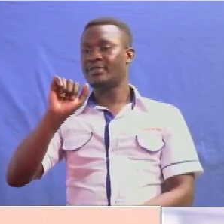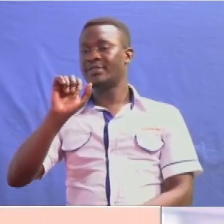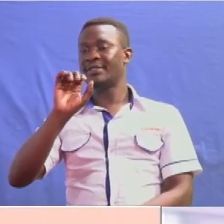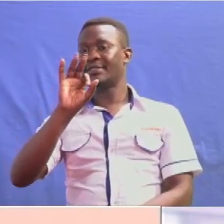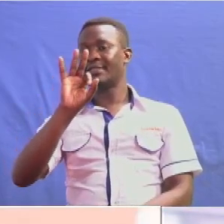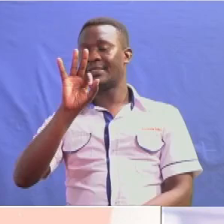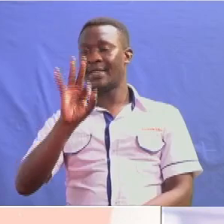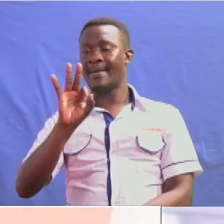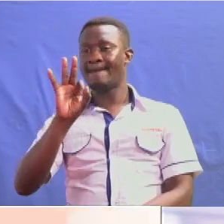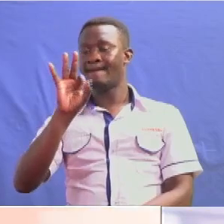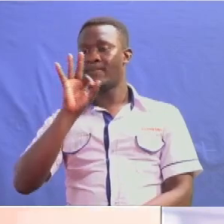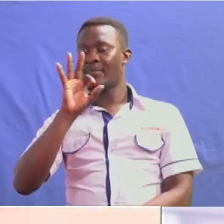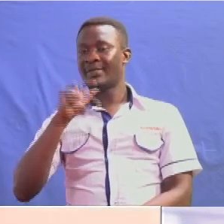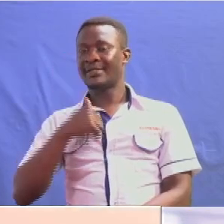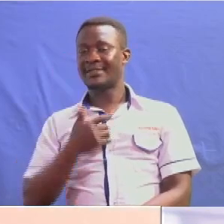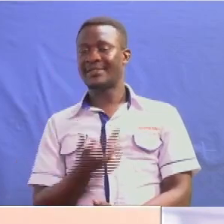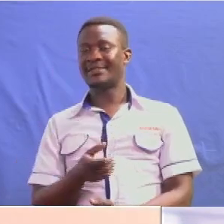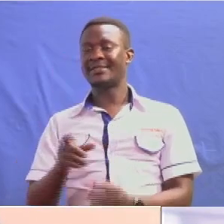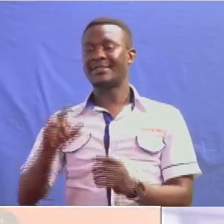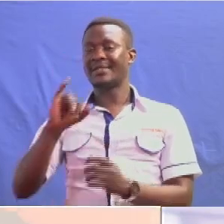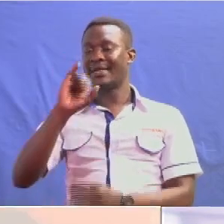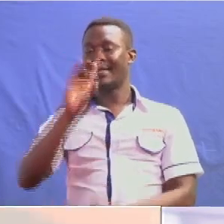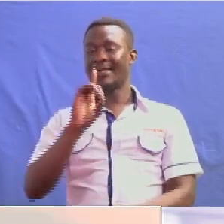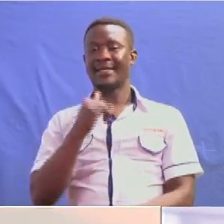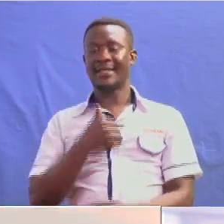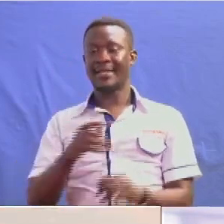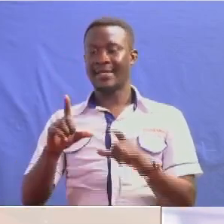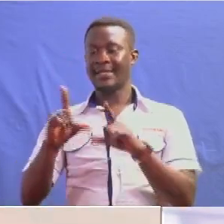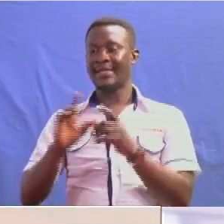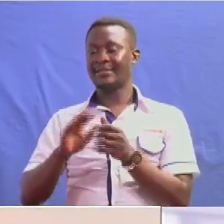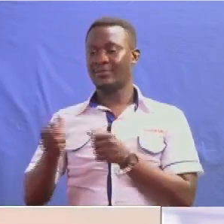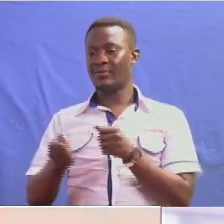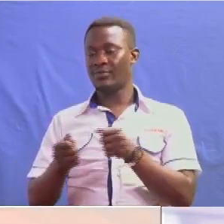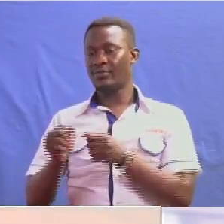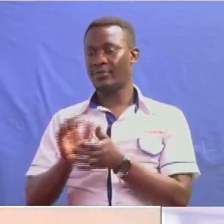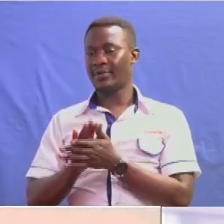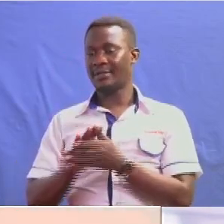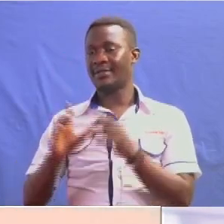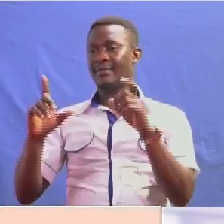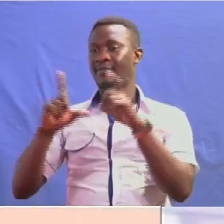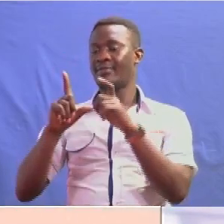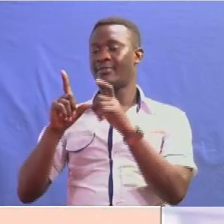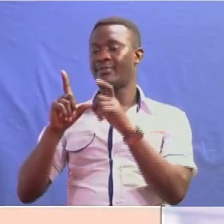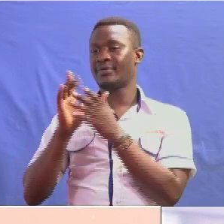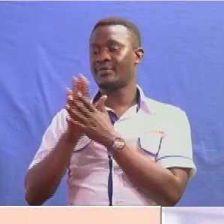za kisheria zikiwemo vitambulisho, leseni za magari na vyeti vya kuzaliwa